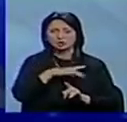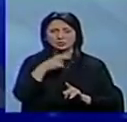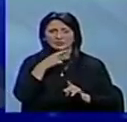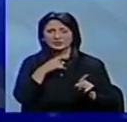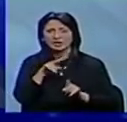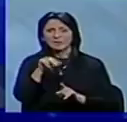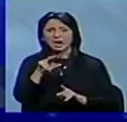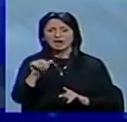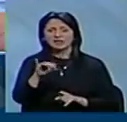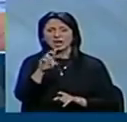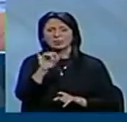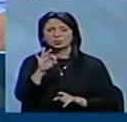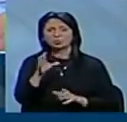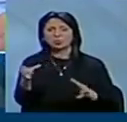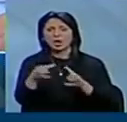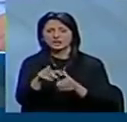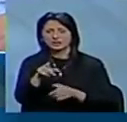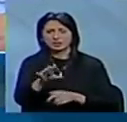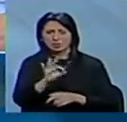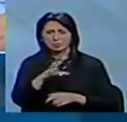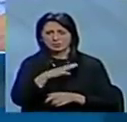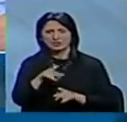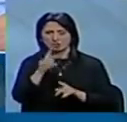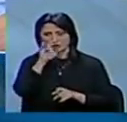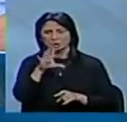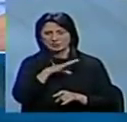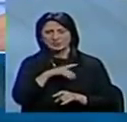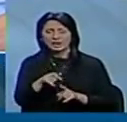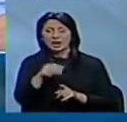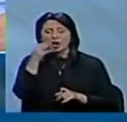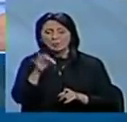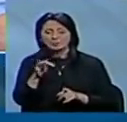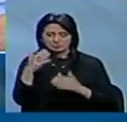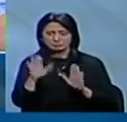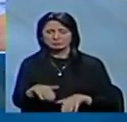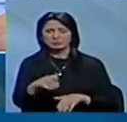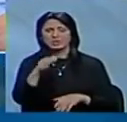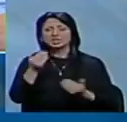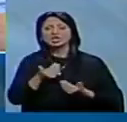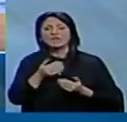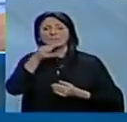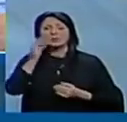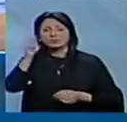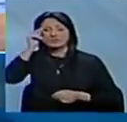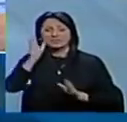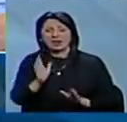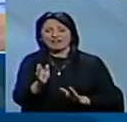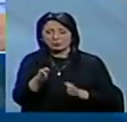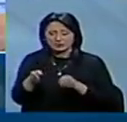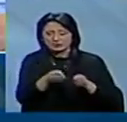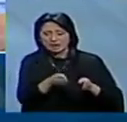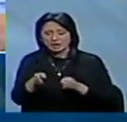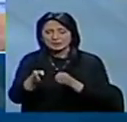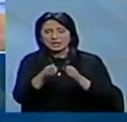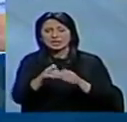ახსენეთ, პატა ბუჭლოძესთან რაღაცა ბლოკში გაერთიანება, რომელიც სასახა შეცდომა იყო, ნებისმიერი გამოცდილება არის ესეთი გამოცდილება, რომელზეც ჩვენ ვსწავლობთ, ანუ ჩვენ საბოლოო ჯამში